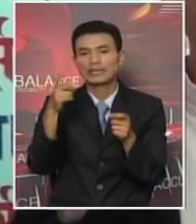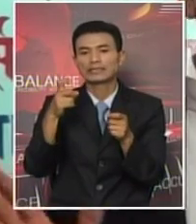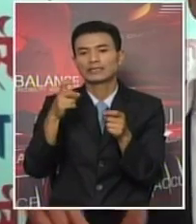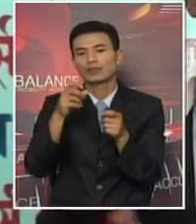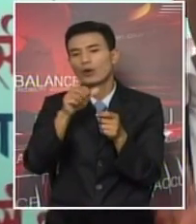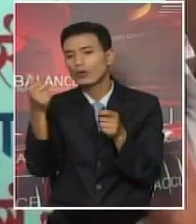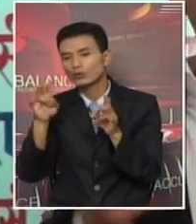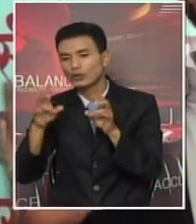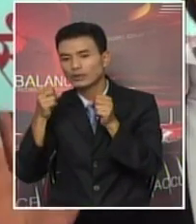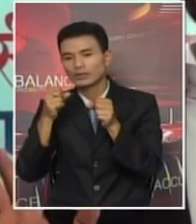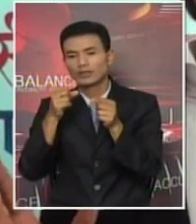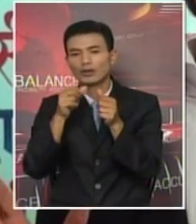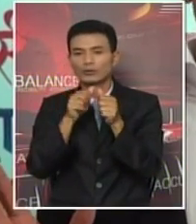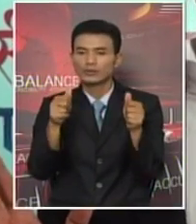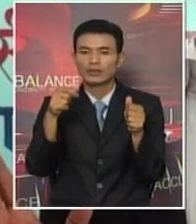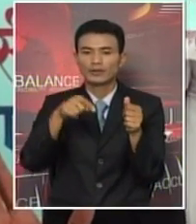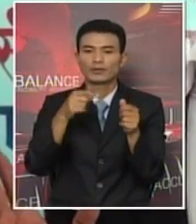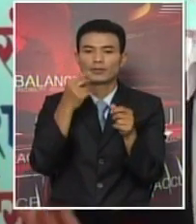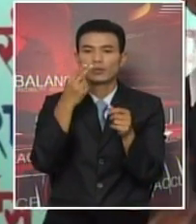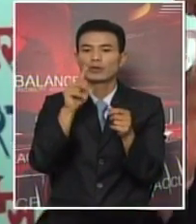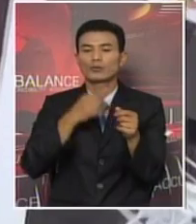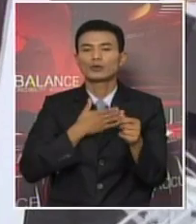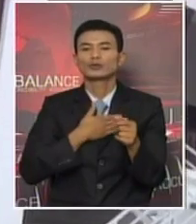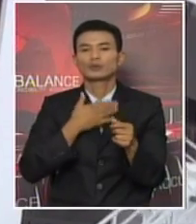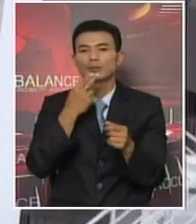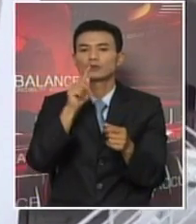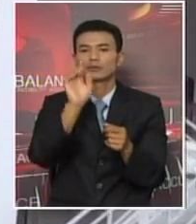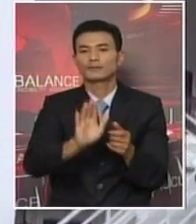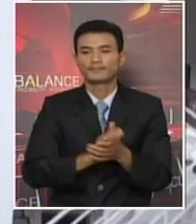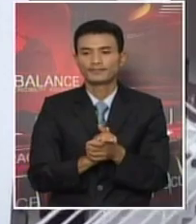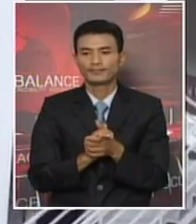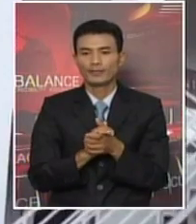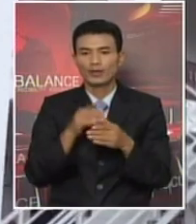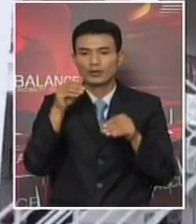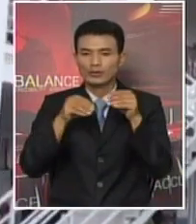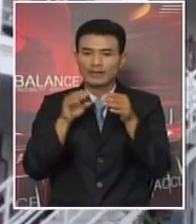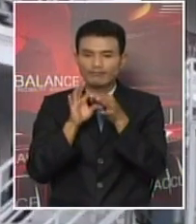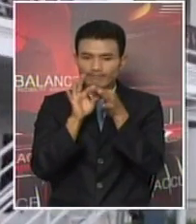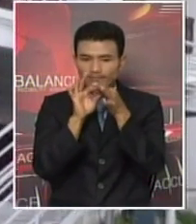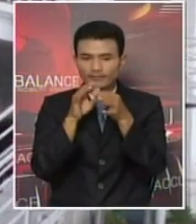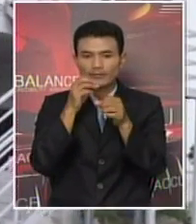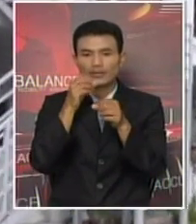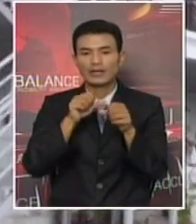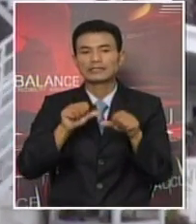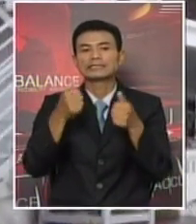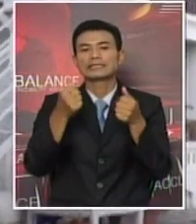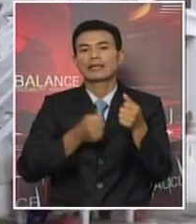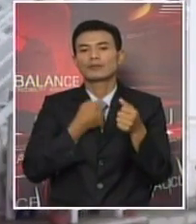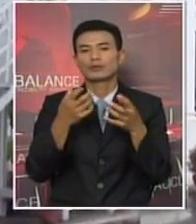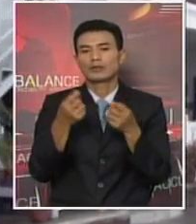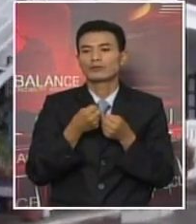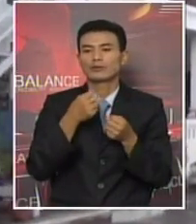शक्तिको भरमा त्यो खालको चाहिँ तालमेल गरिएको हामीले महसुस गरेका छौँ। चुनावी तालमेल जित आफ्नो पक्षमा पार्नका लागि